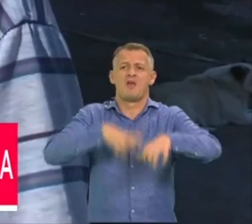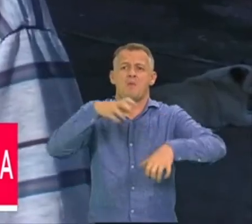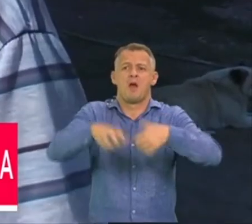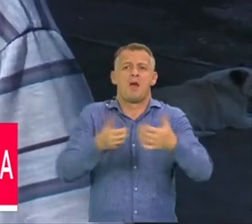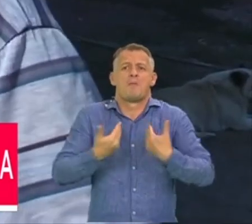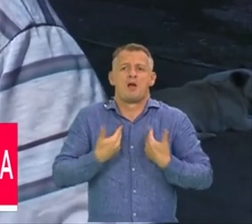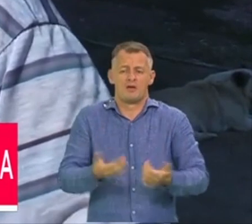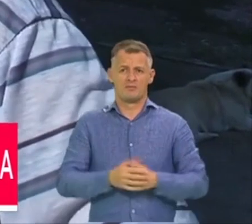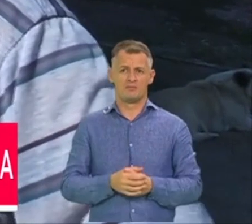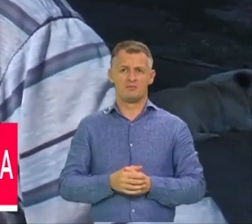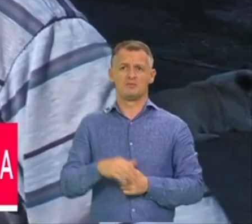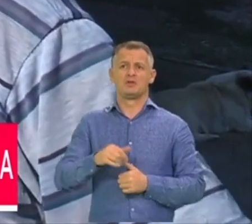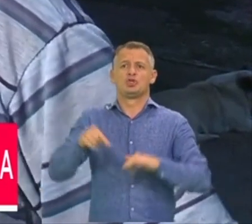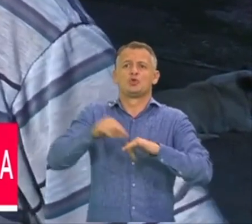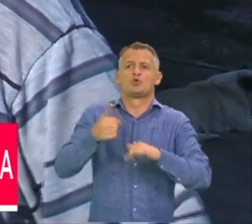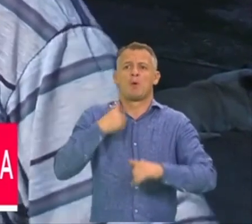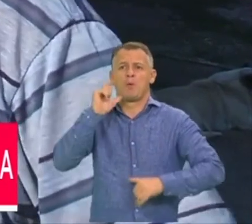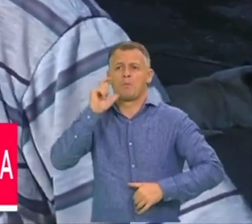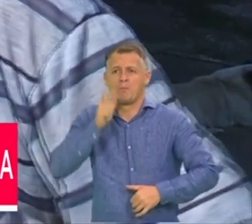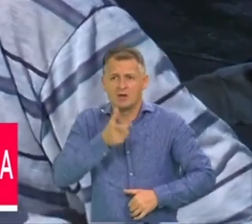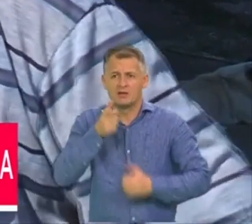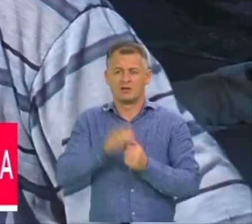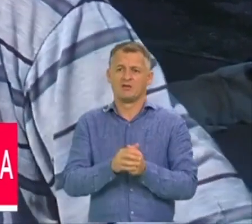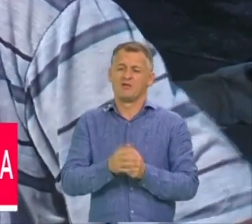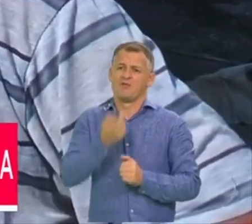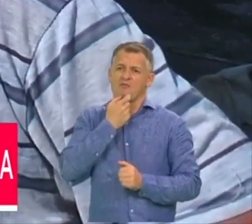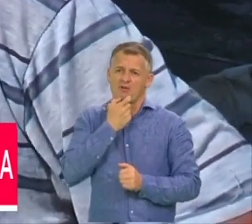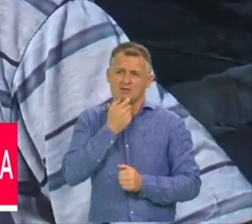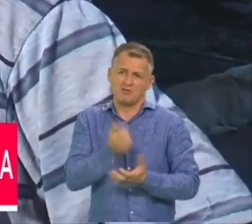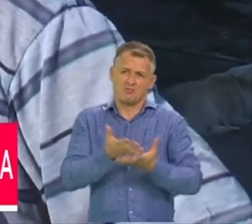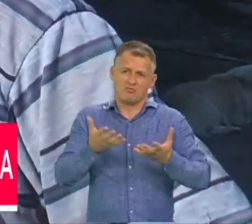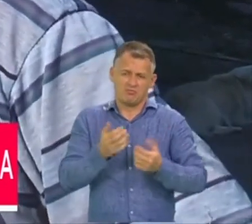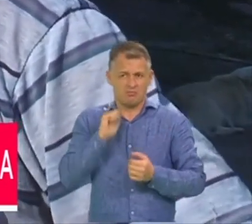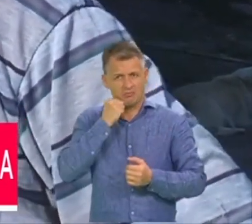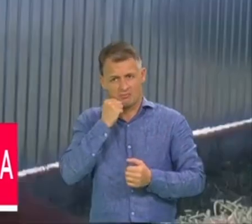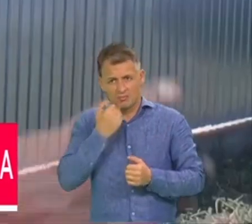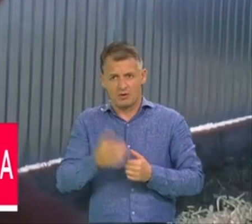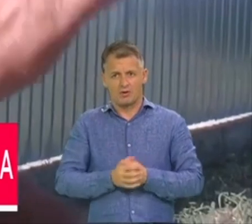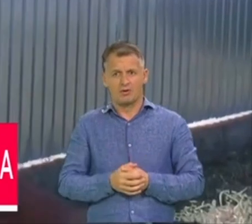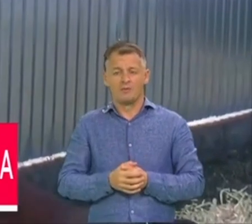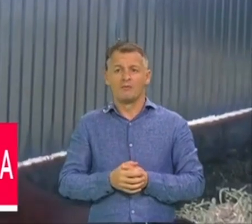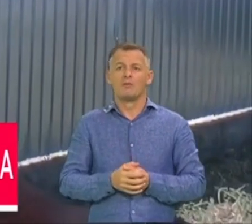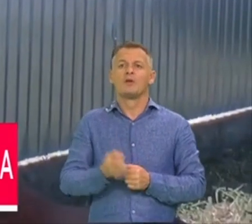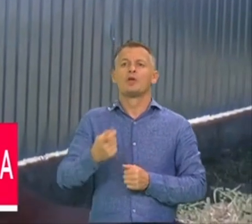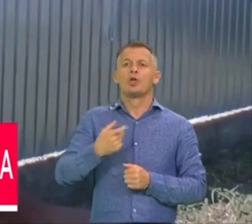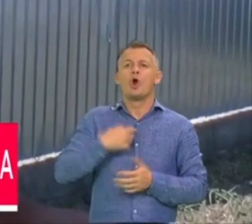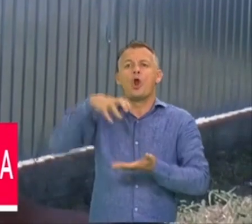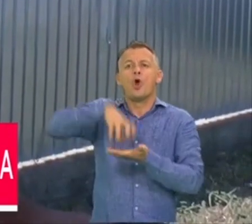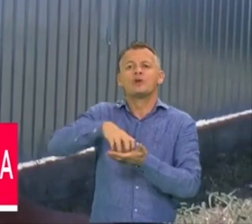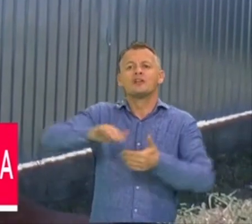și moșul meu, că suntem la o vârstă oarecare, am moșul la pat. Eu stau lângă Dunări.